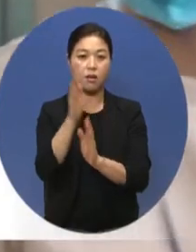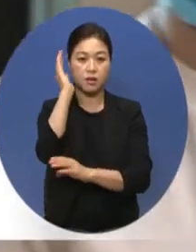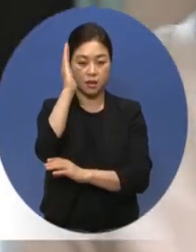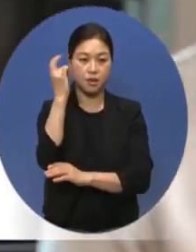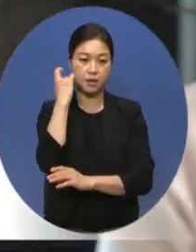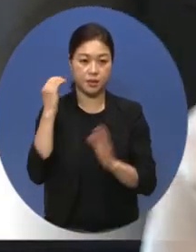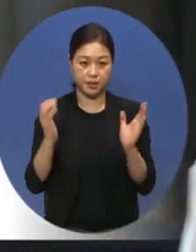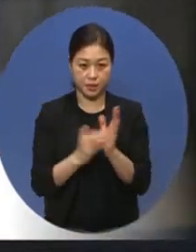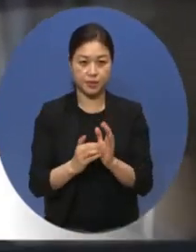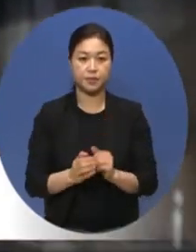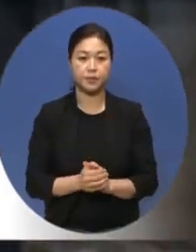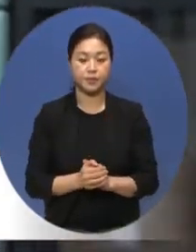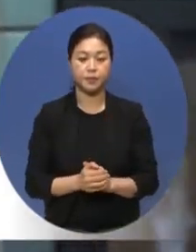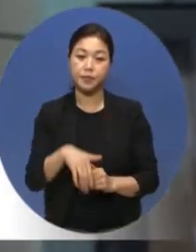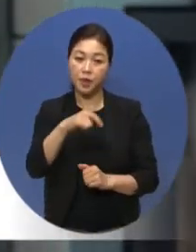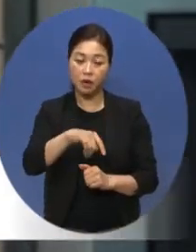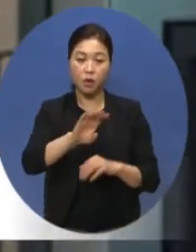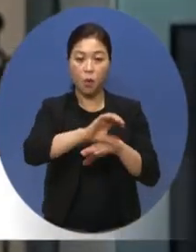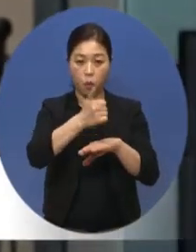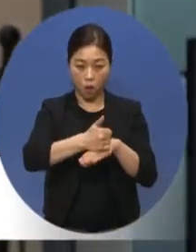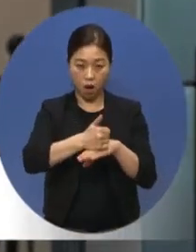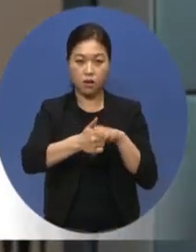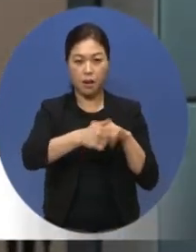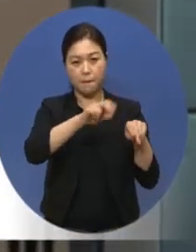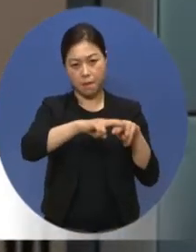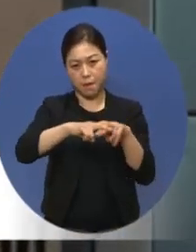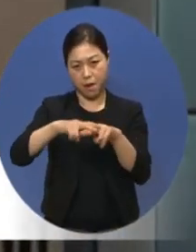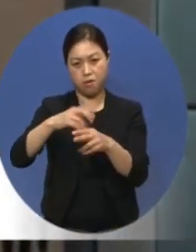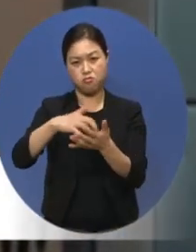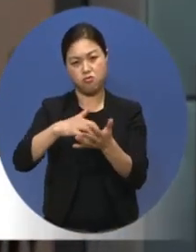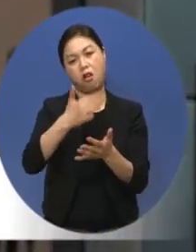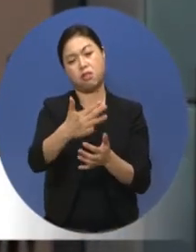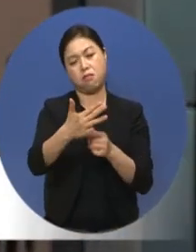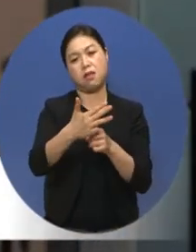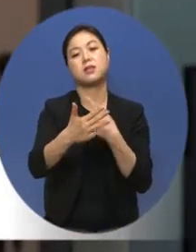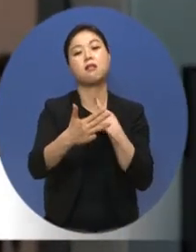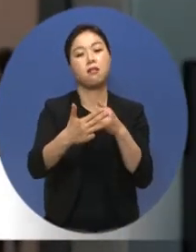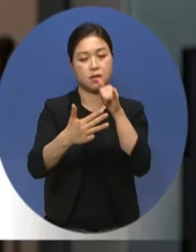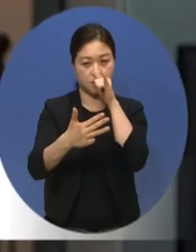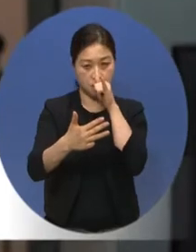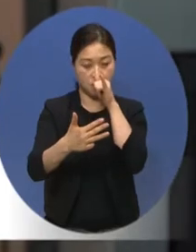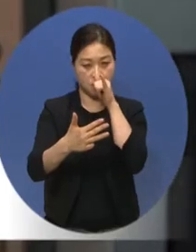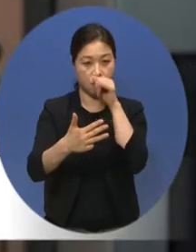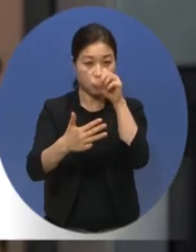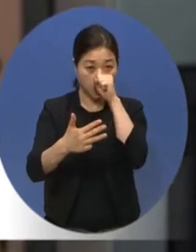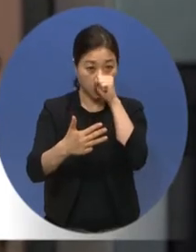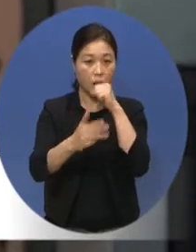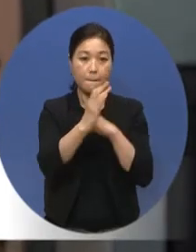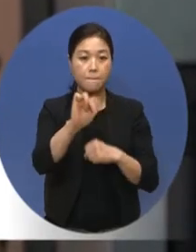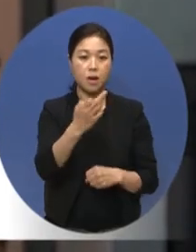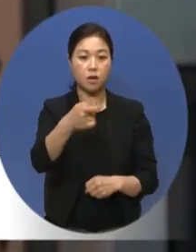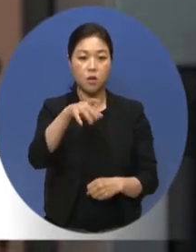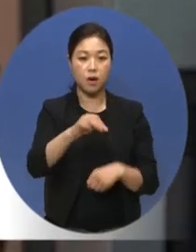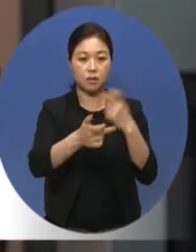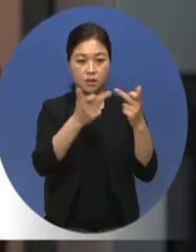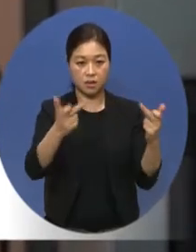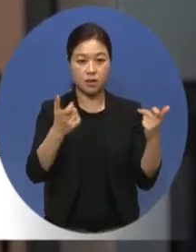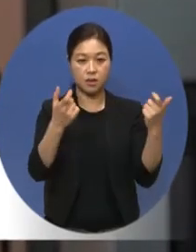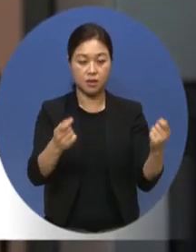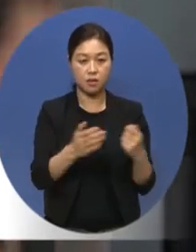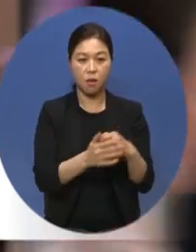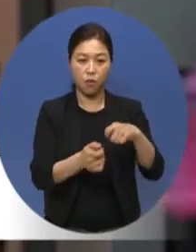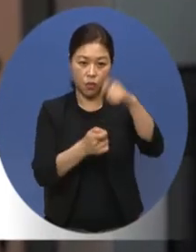자리는 왕이 8명 나올 수 있는 그런 명당 자리, 그래서 여기가 발왕산입니다. 이 해발이